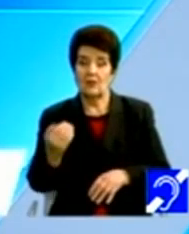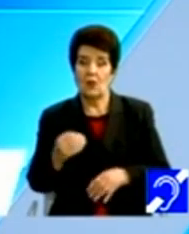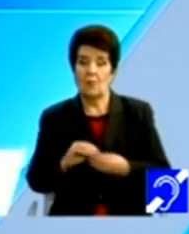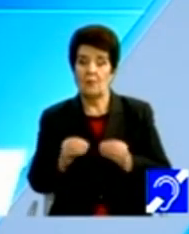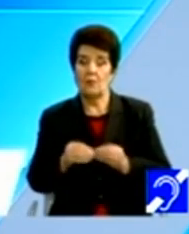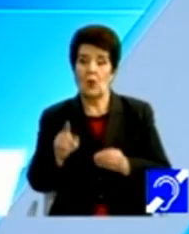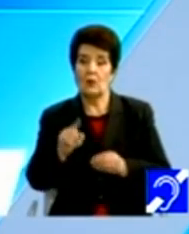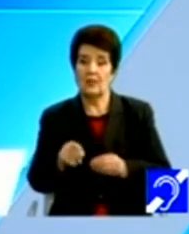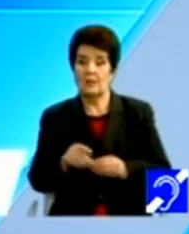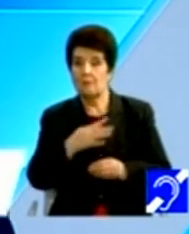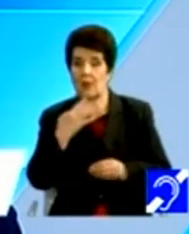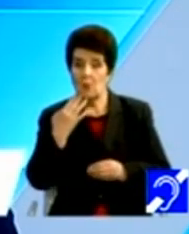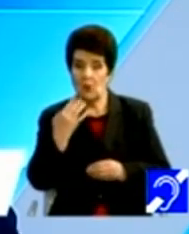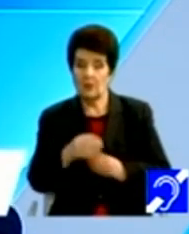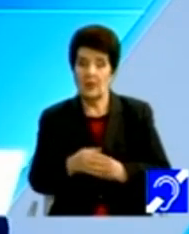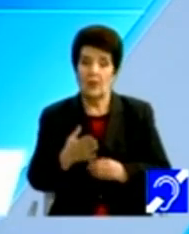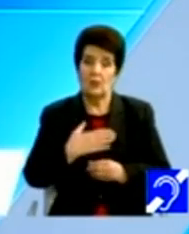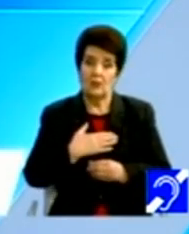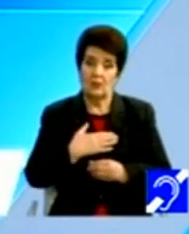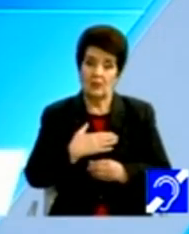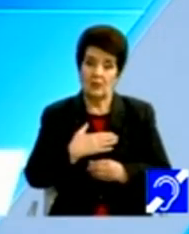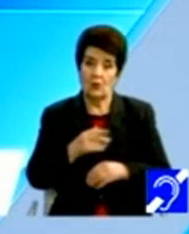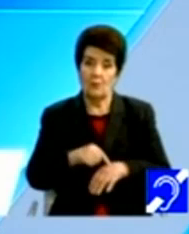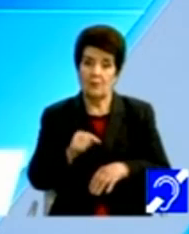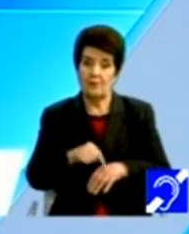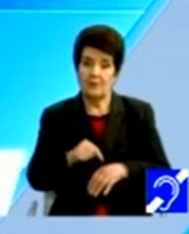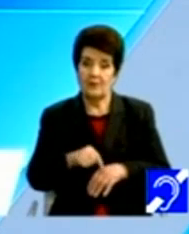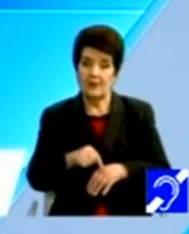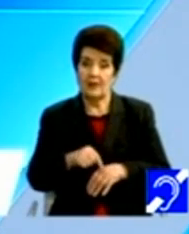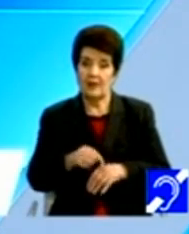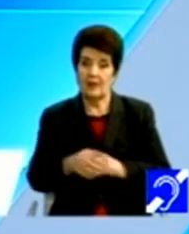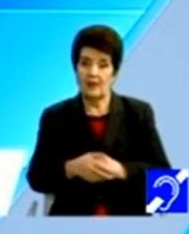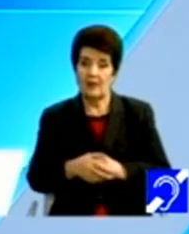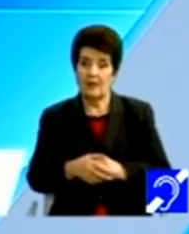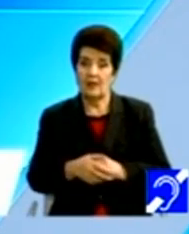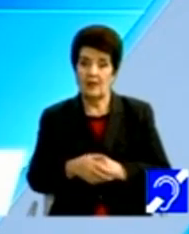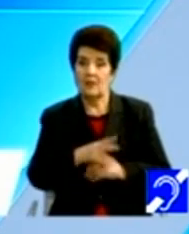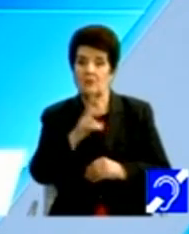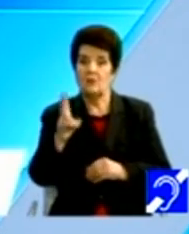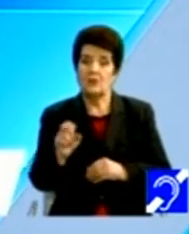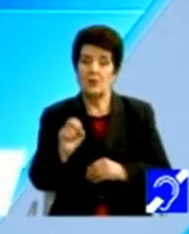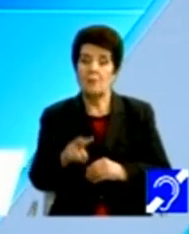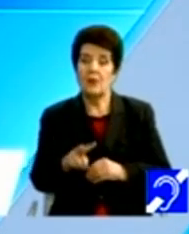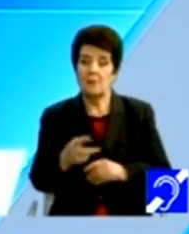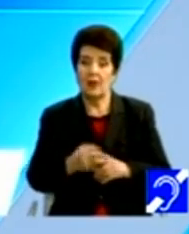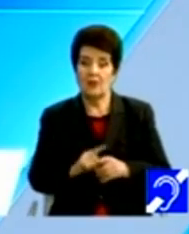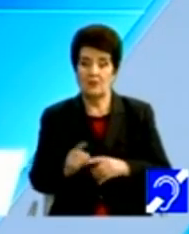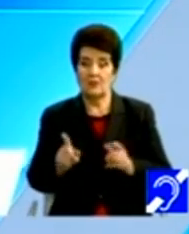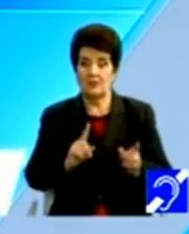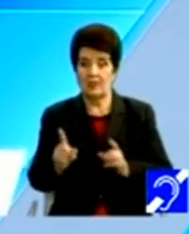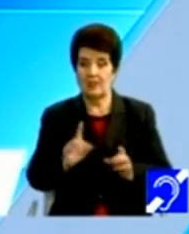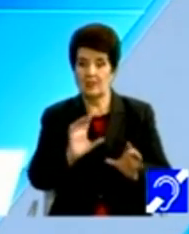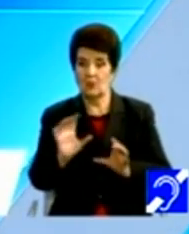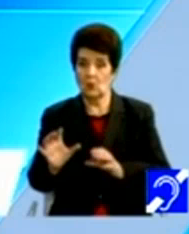Și cu atât mai mult, eu m-am citit atent cine fac cine sunt membrii acestui Consiliu Suprem de